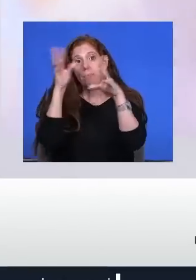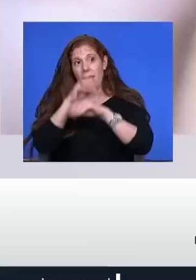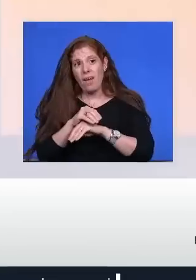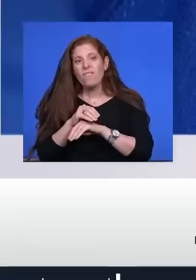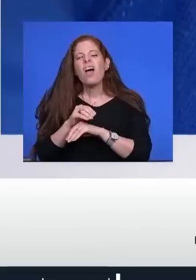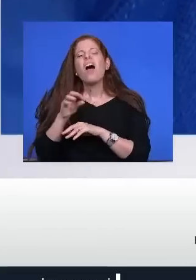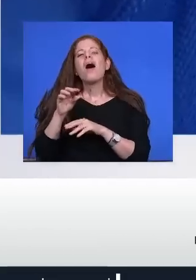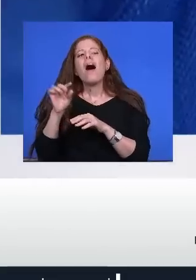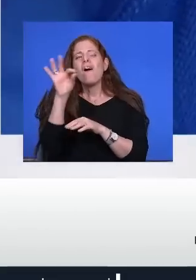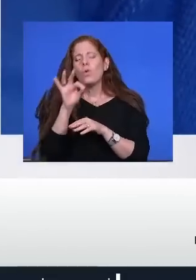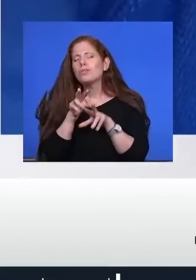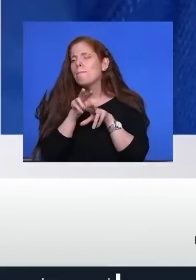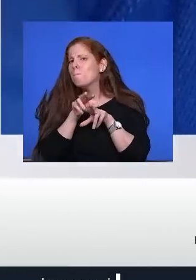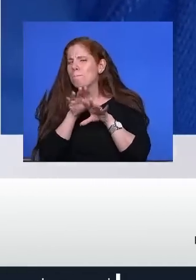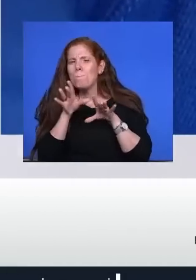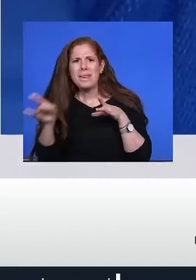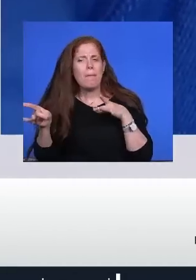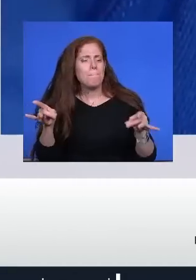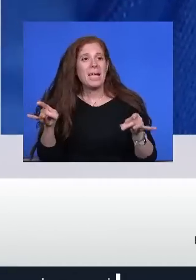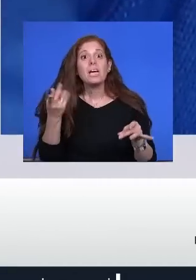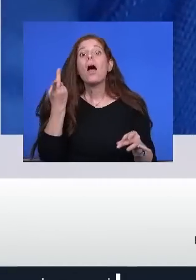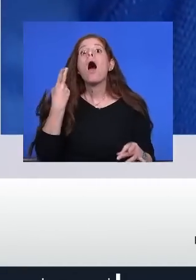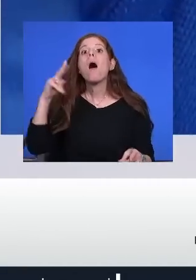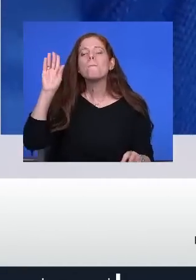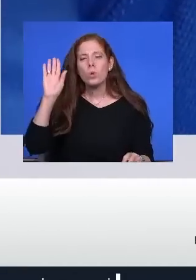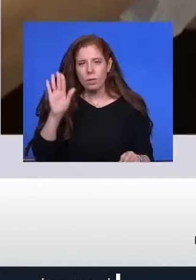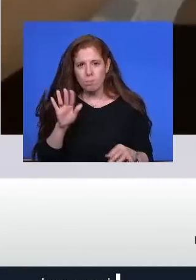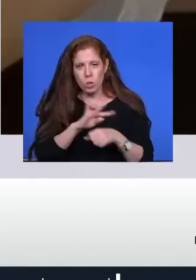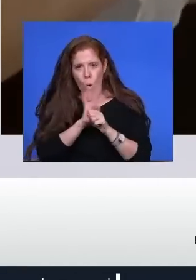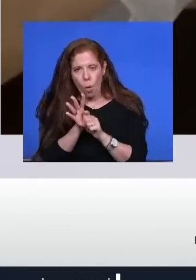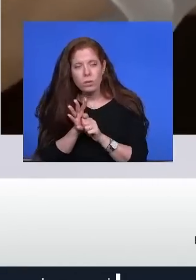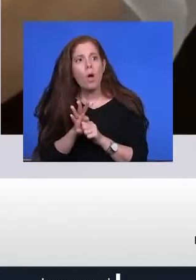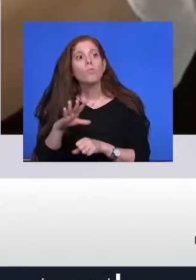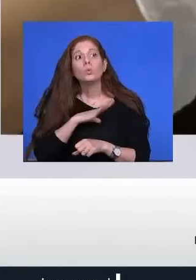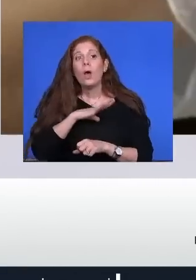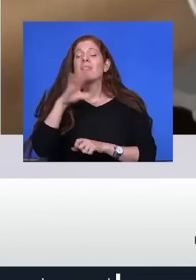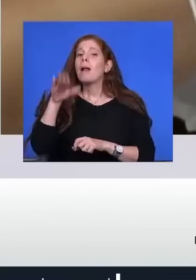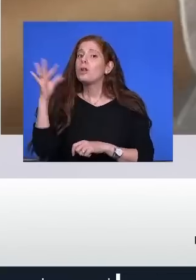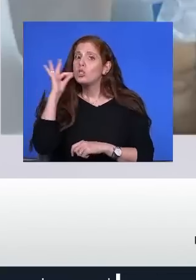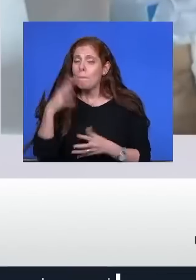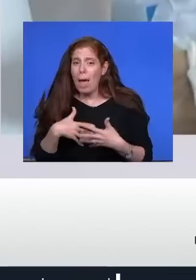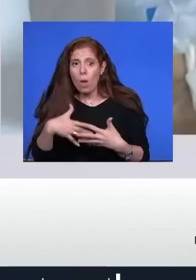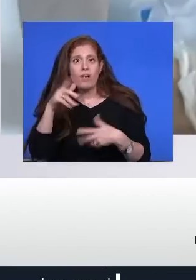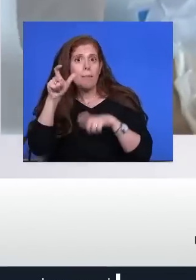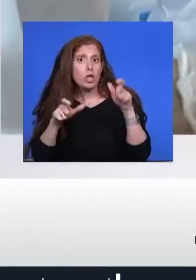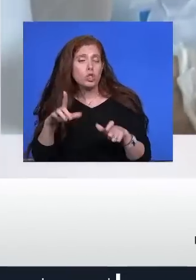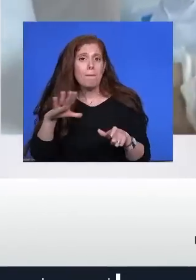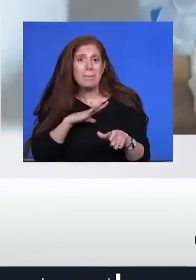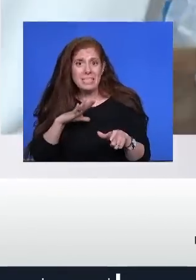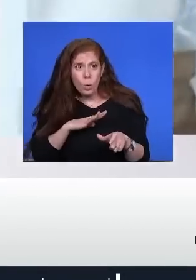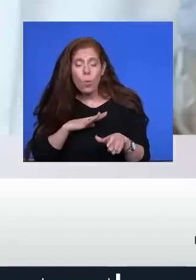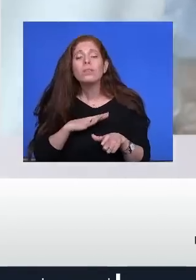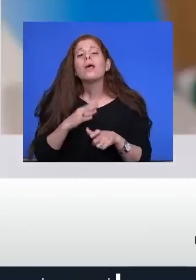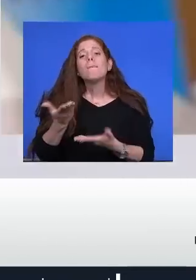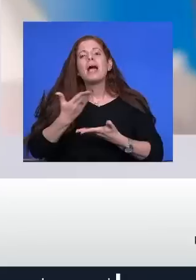החצבת מדבק מאוד, הרבה יותר מקורונה למשל. הוא מסוכן לאוכלוסיות בסיכון, גם לנשים בהיריון, כי עלול לפגוע בעובר. מקבלים אותו